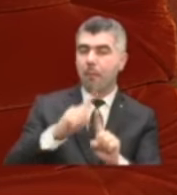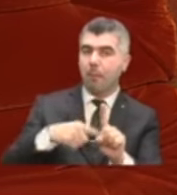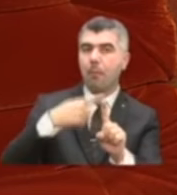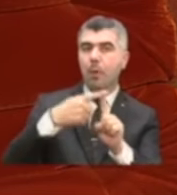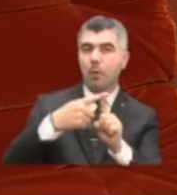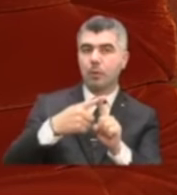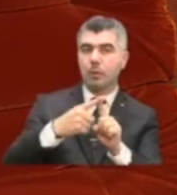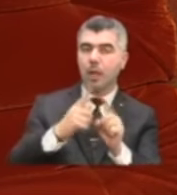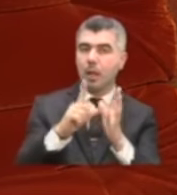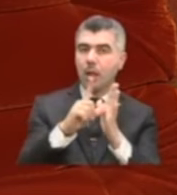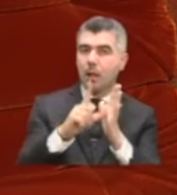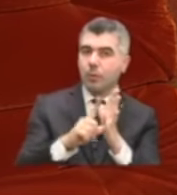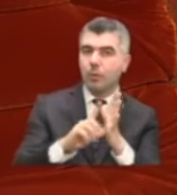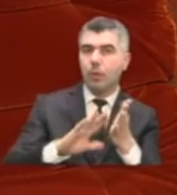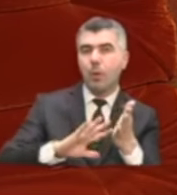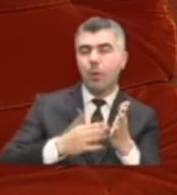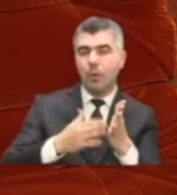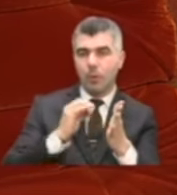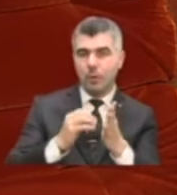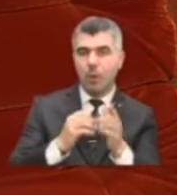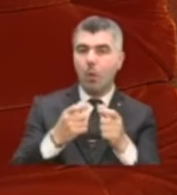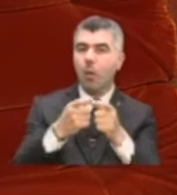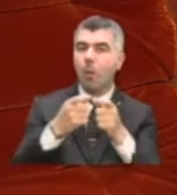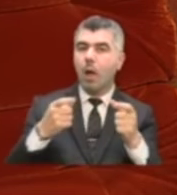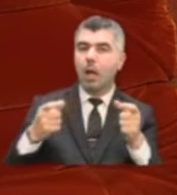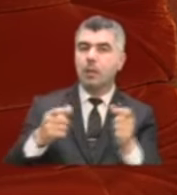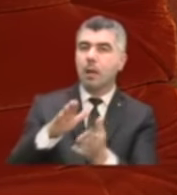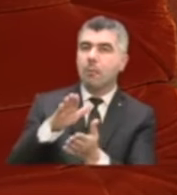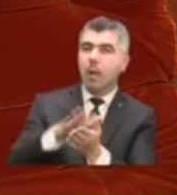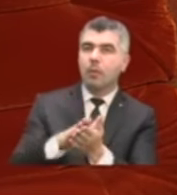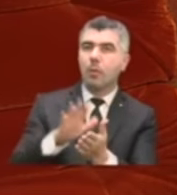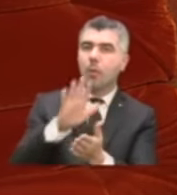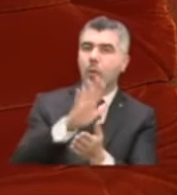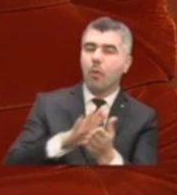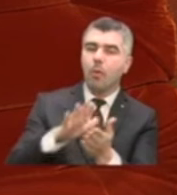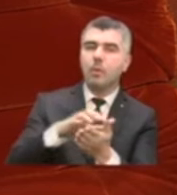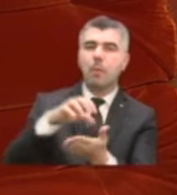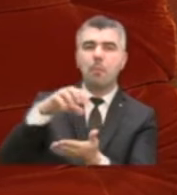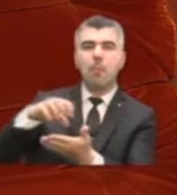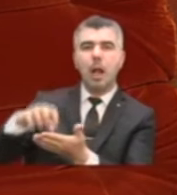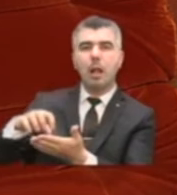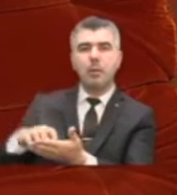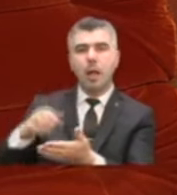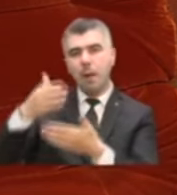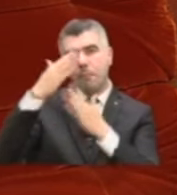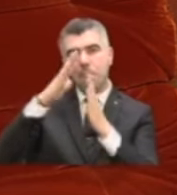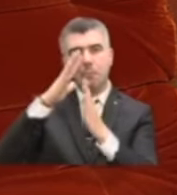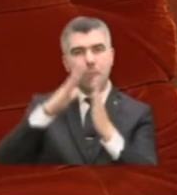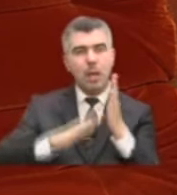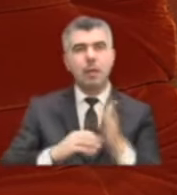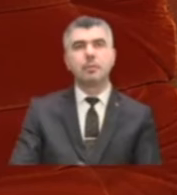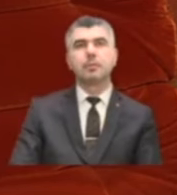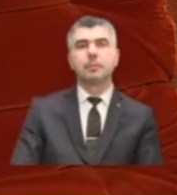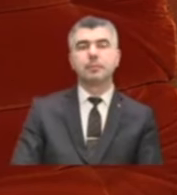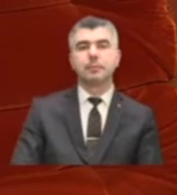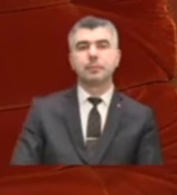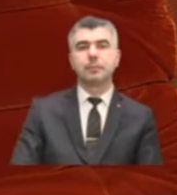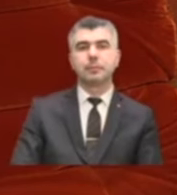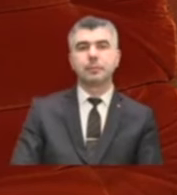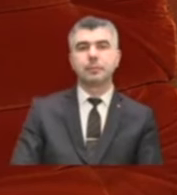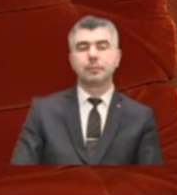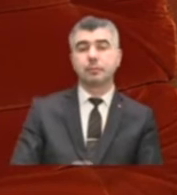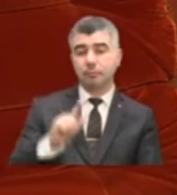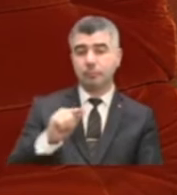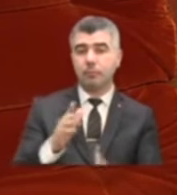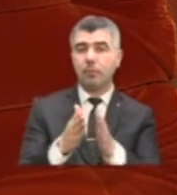كيستلزمه القانون مع السهرة على توزيع هذه القدرات التخزينية على جميع مناطق المملكة. ولذلك هذا الباب